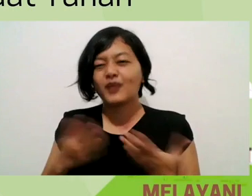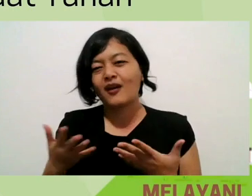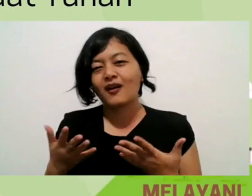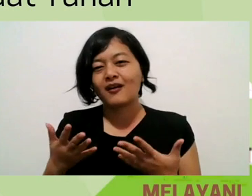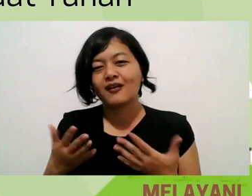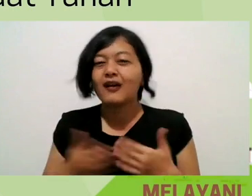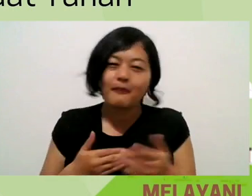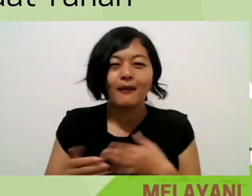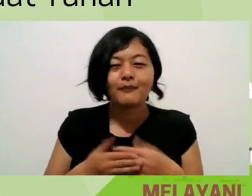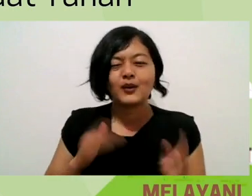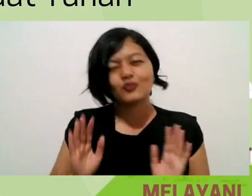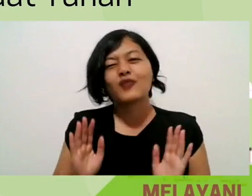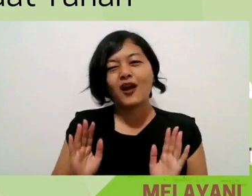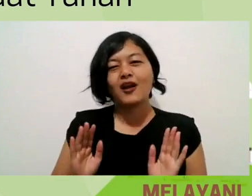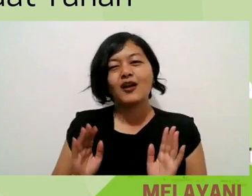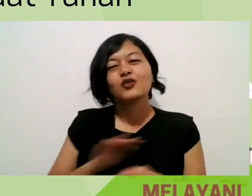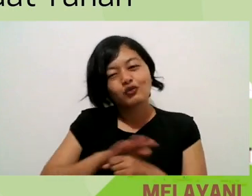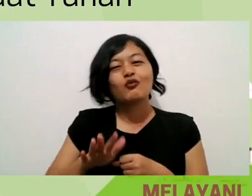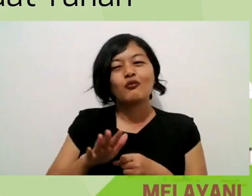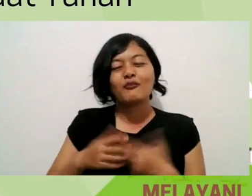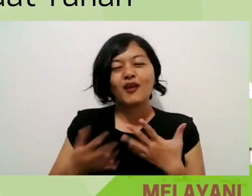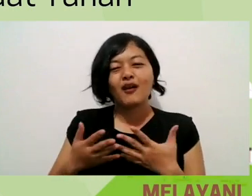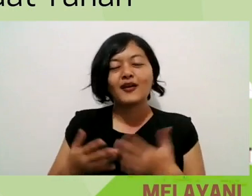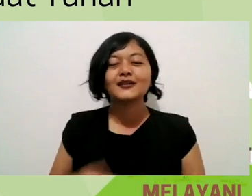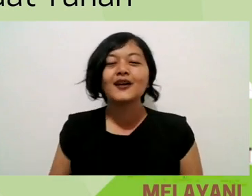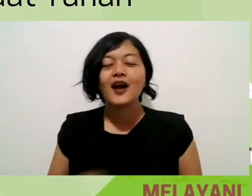Tuhan adalah sumber Anda yang tanpa batas.